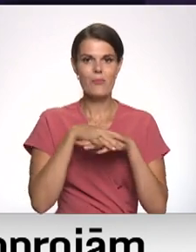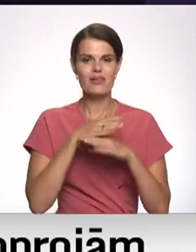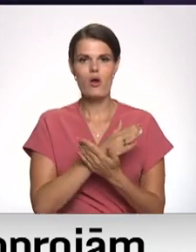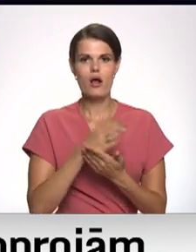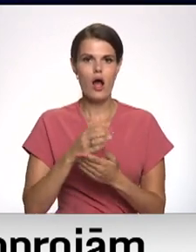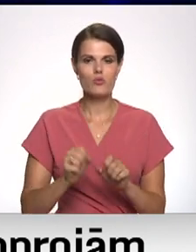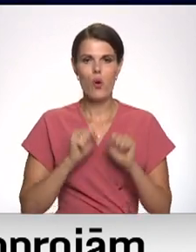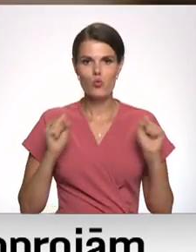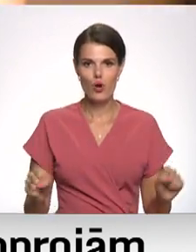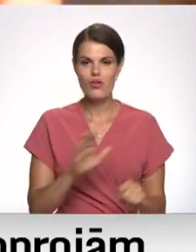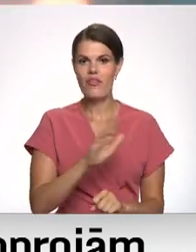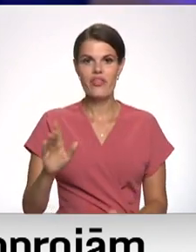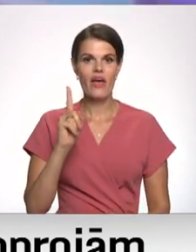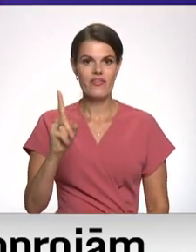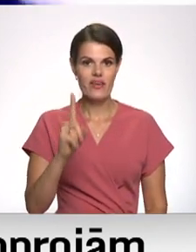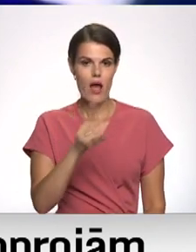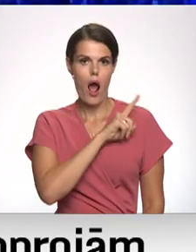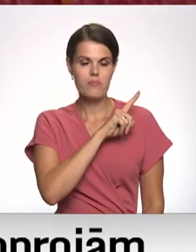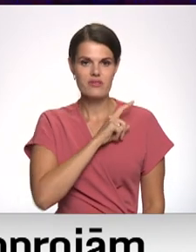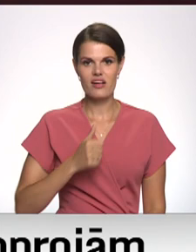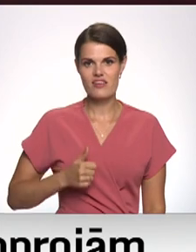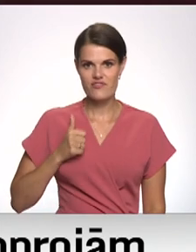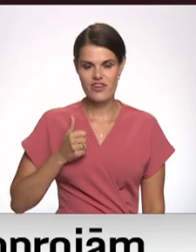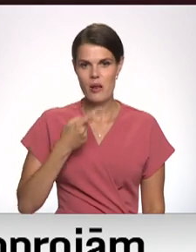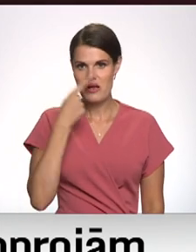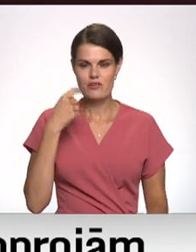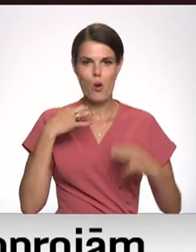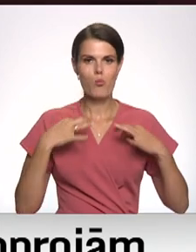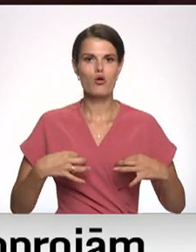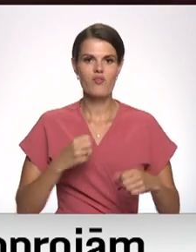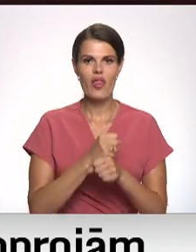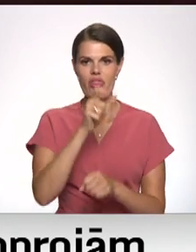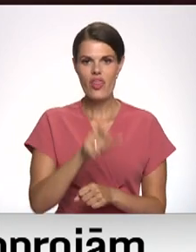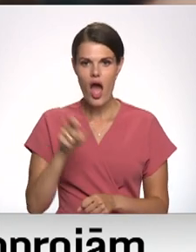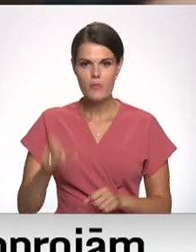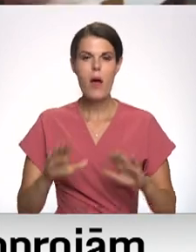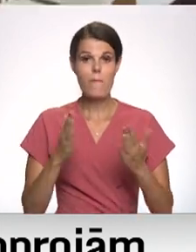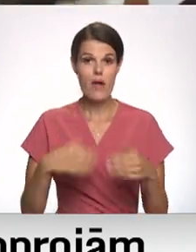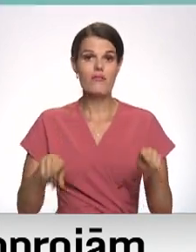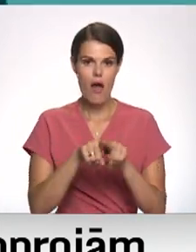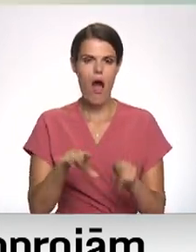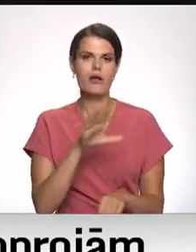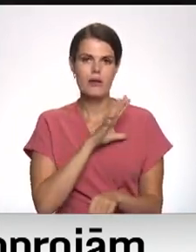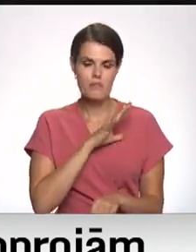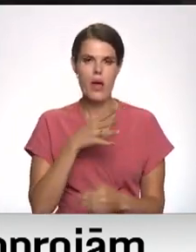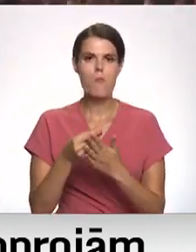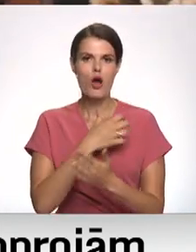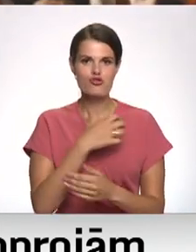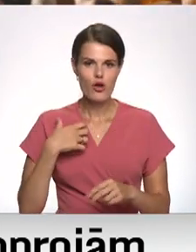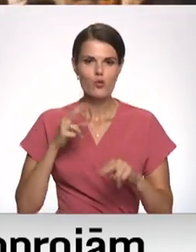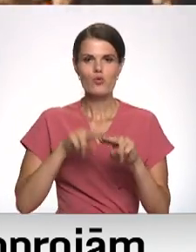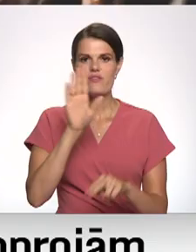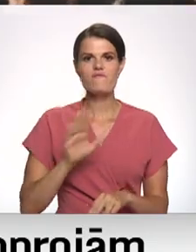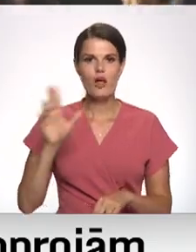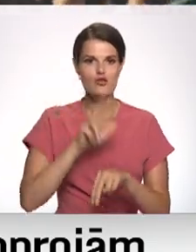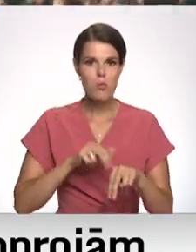kārtību nodrošināja ne tikai apsardzes firma ar vairāk nekā 100 profesionāliem darbiniekiem, bet arī pašvaldības un valsts policija.